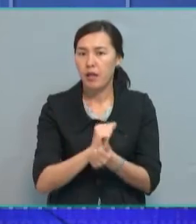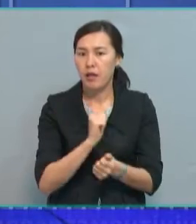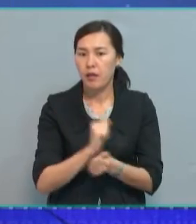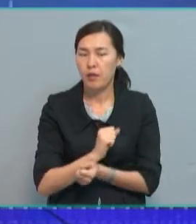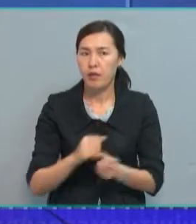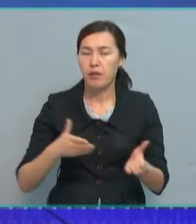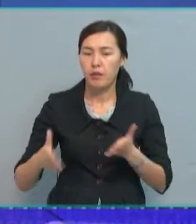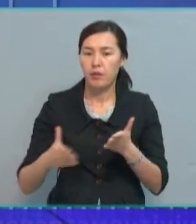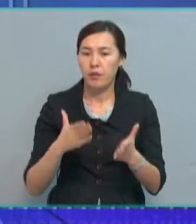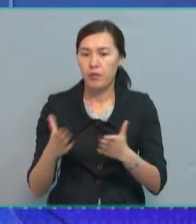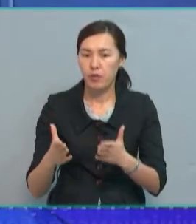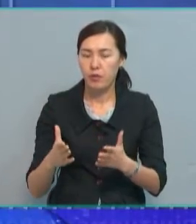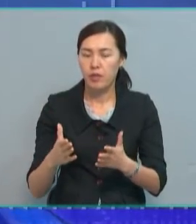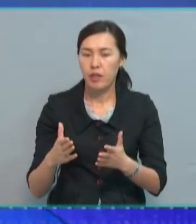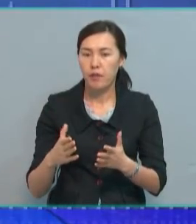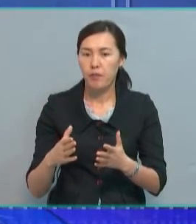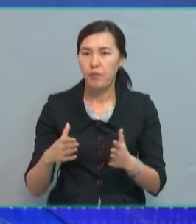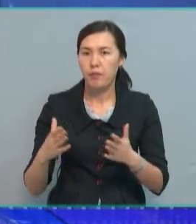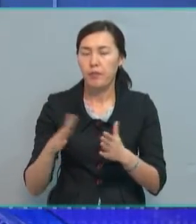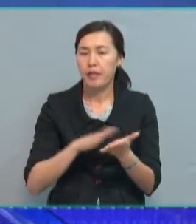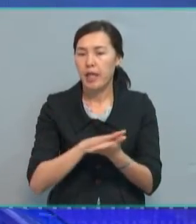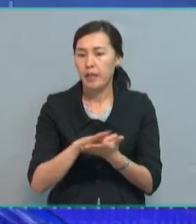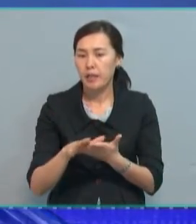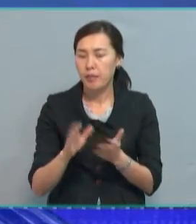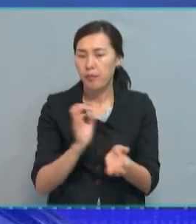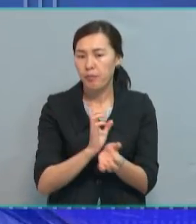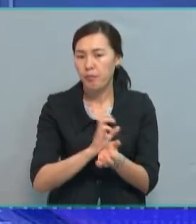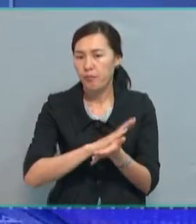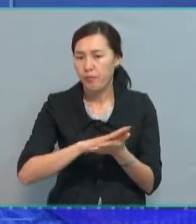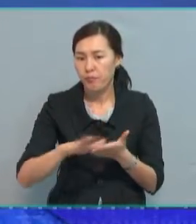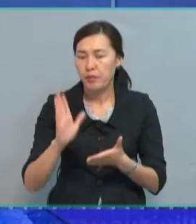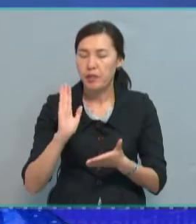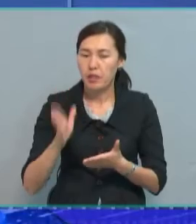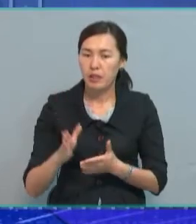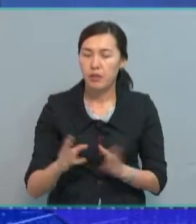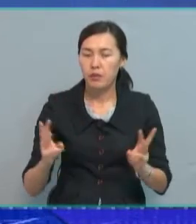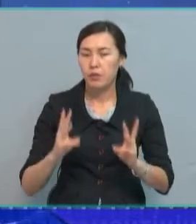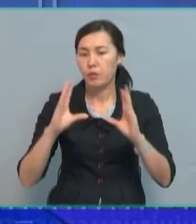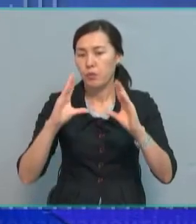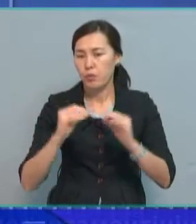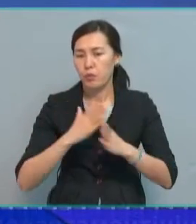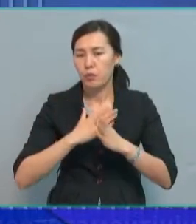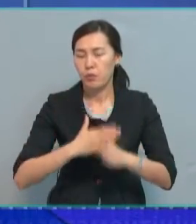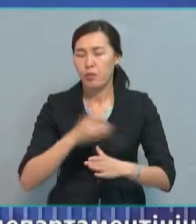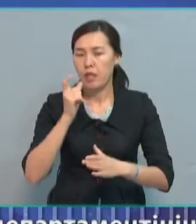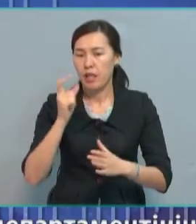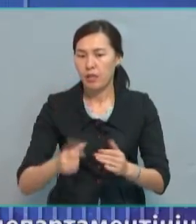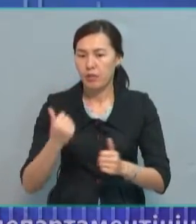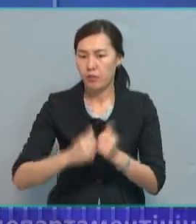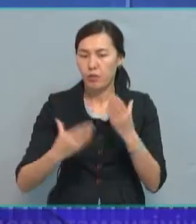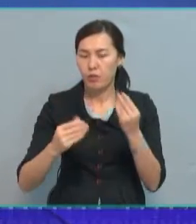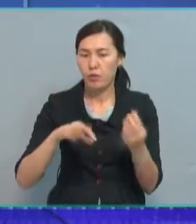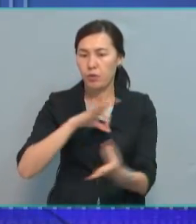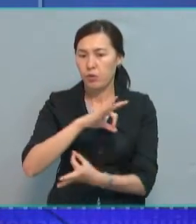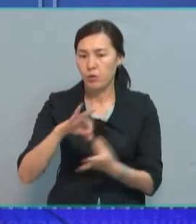шығарып, арықтарды жинақталған қоқыстарды тазартуда. Өрт сөндірушілер мен құтқарушылар күнделікті